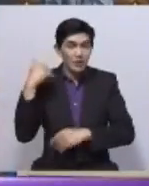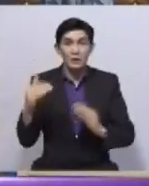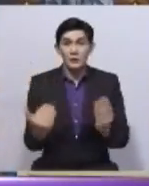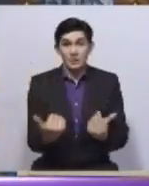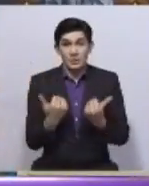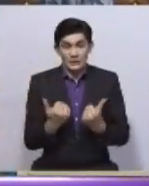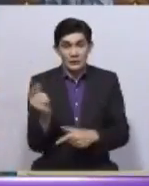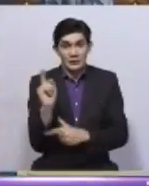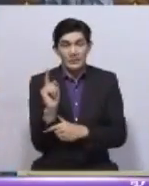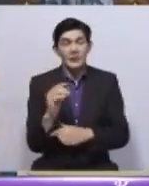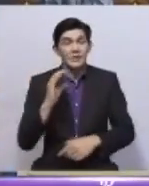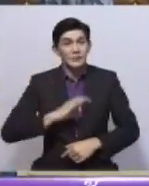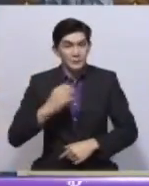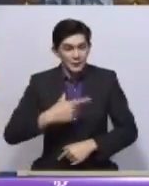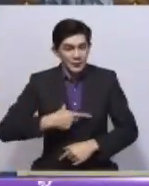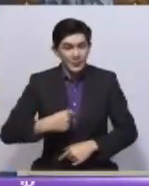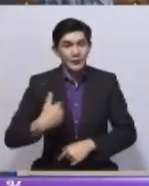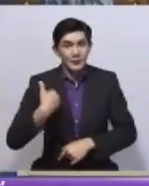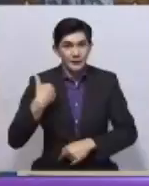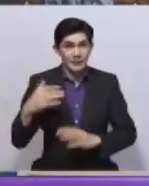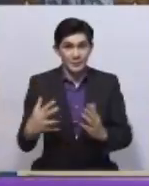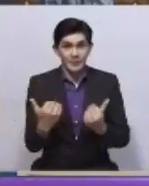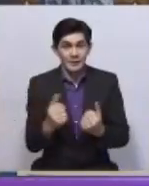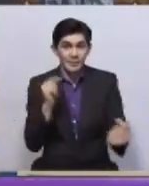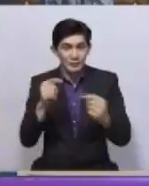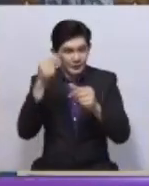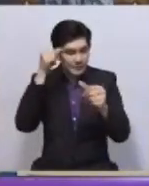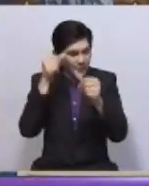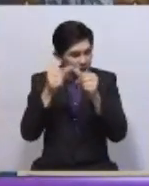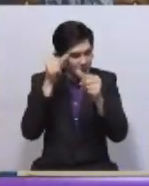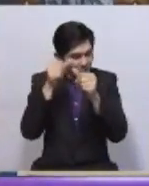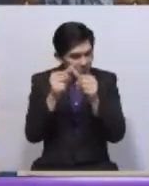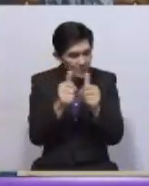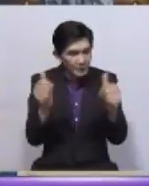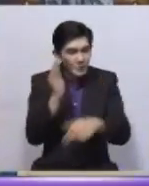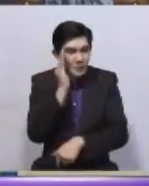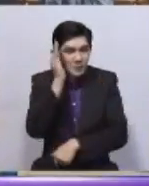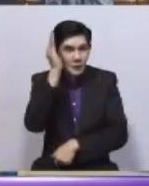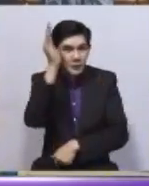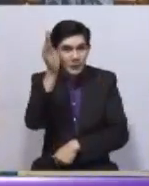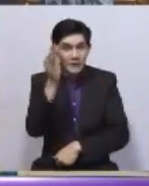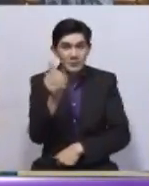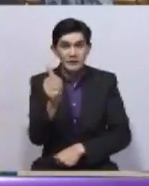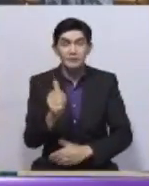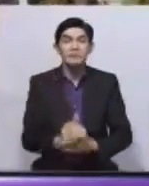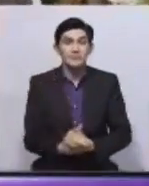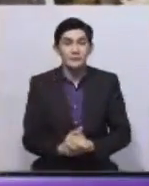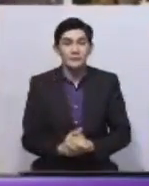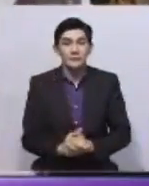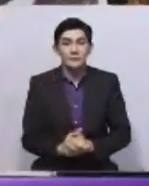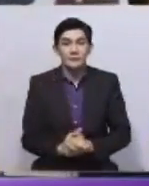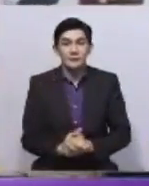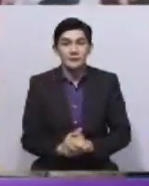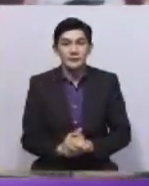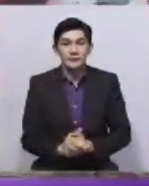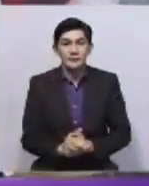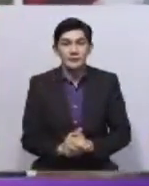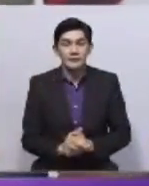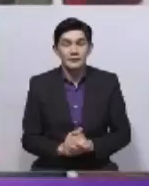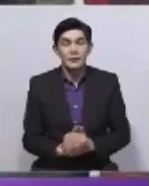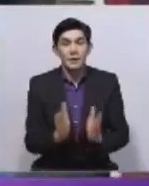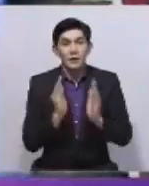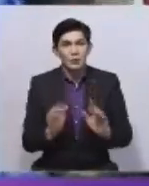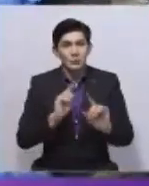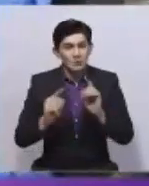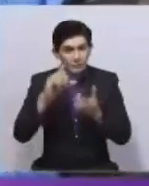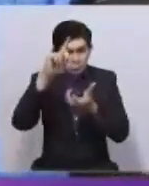างคนครับก็ได้รับความประทับใจภายในงานที่จะกลายเป็นความทรงจำดีๆในอนาคตครับซึ่งหลายคนนะครับเลือก